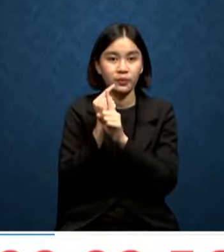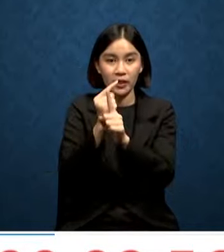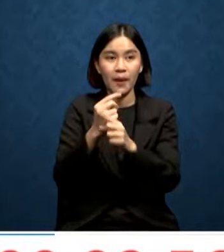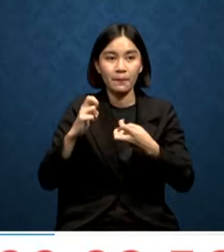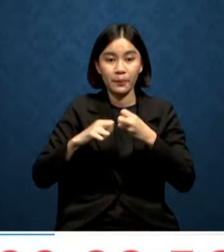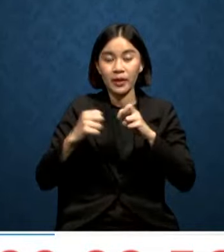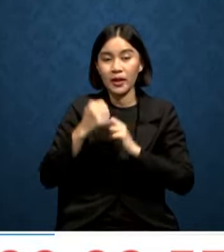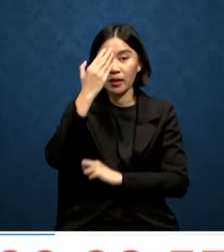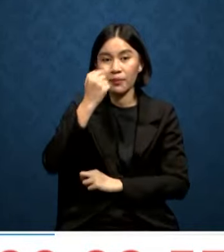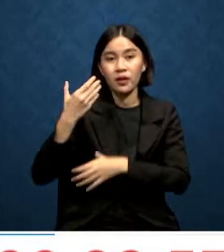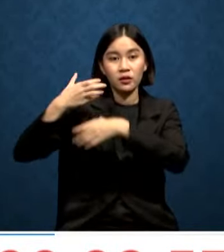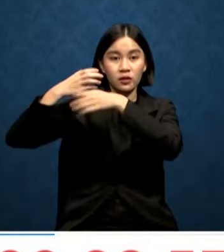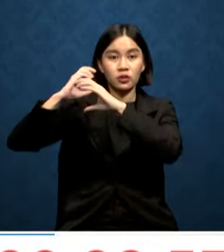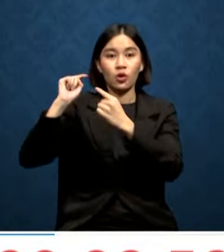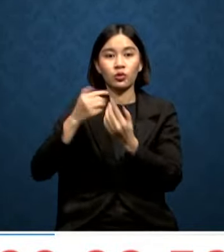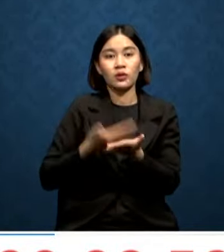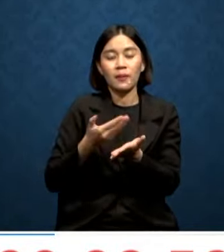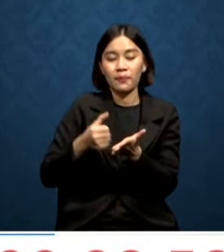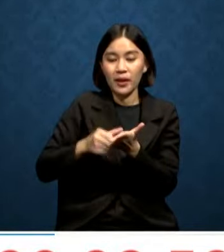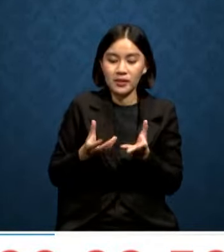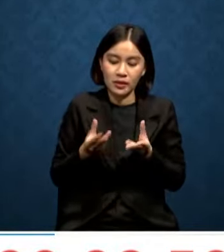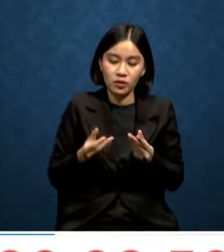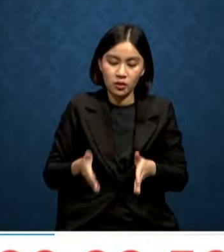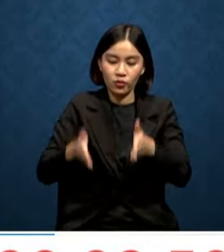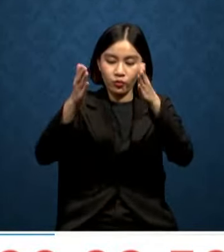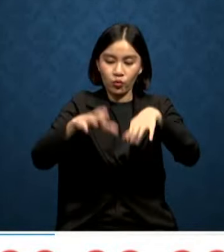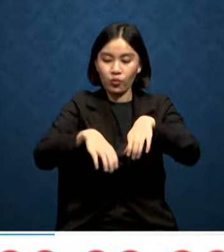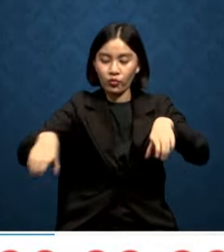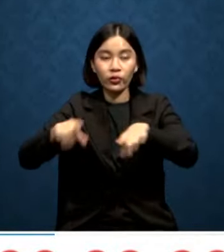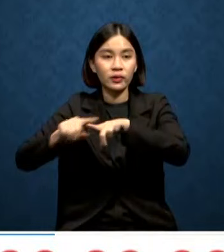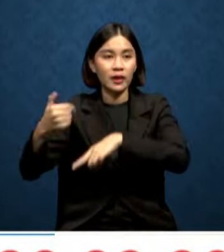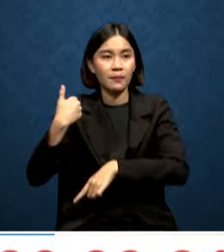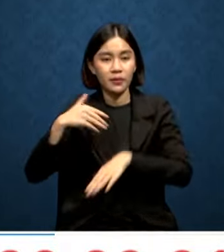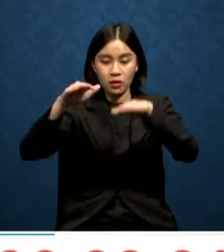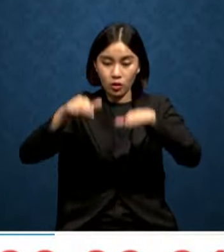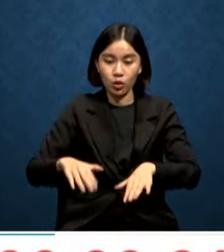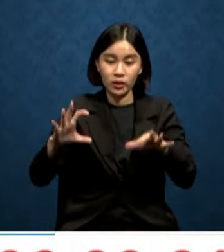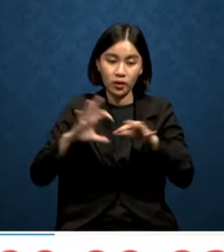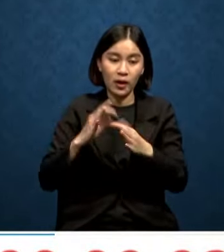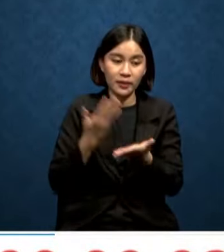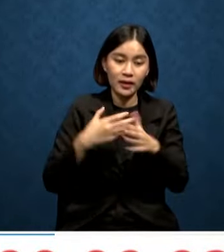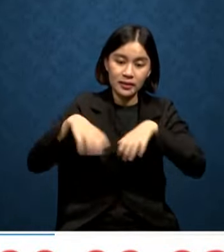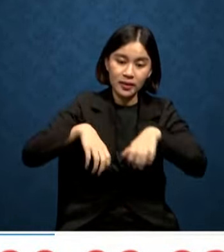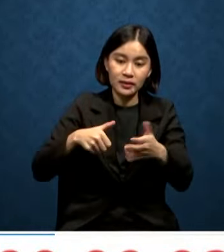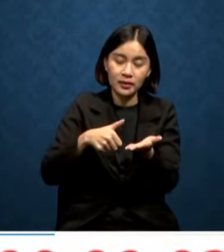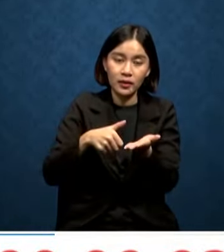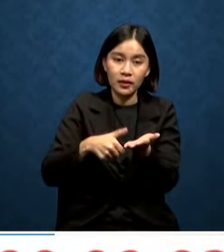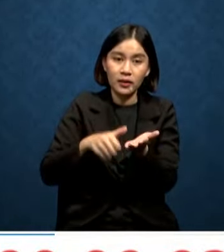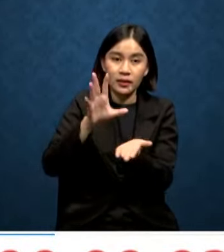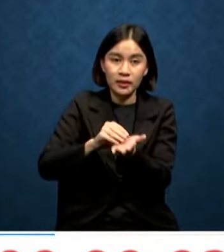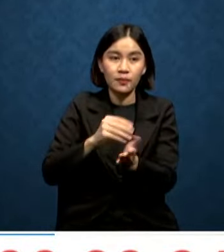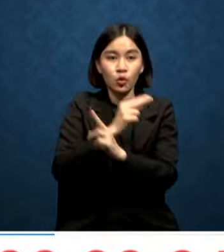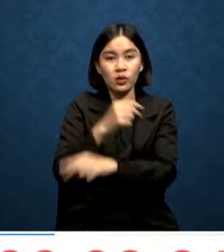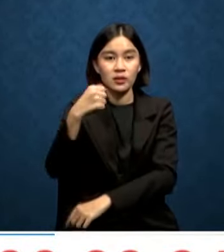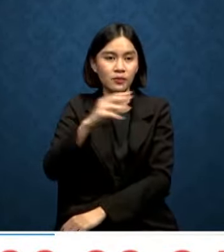หาหนึ่งก็ต้องย้อนกลับไปก็คือเรื่องของภาษีที่ดินและสิ่งก่อสร้างซึ่งมีการปรับลดในเรื่องของอัตราการจัดเก็บมา10เท่าหรืออะไรต่างๆเนี่ยเราก็ท